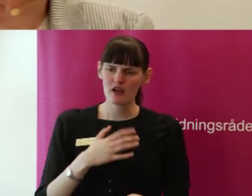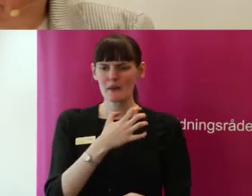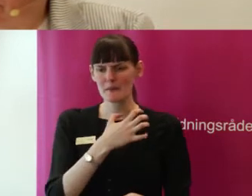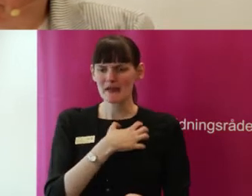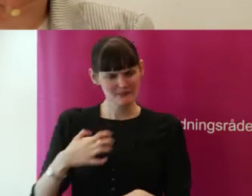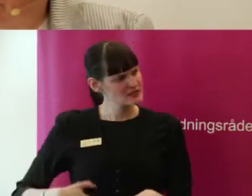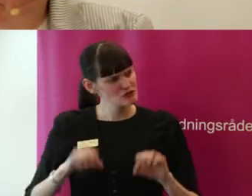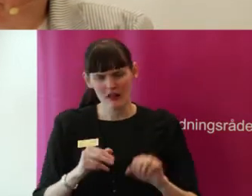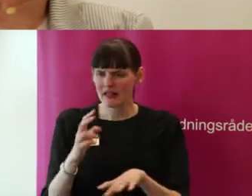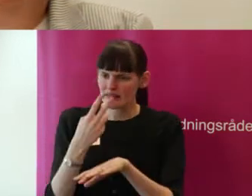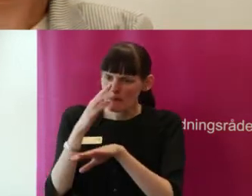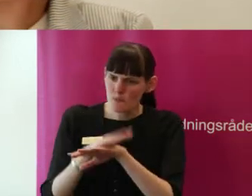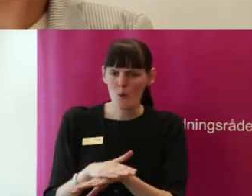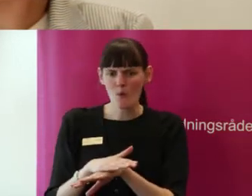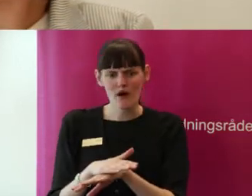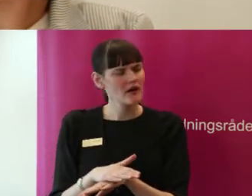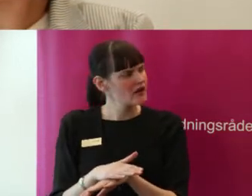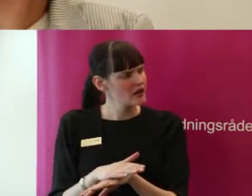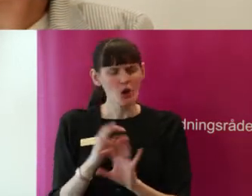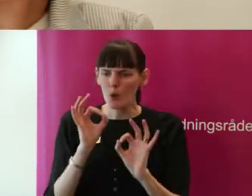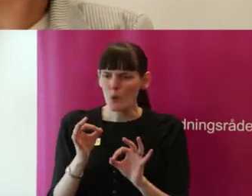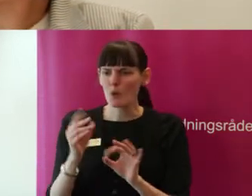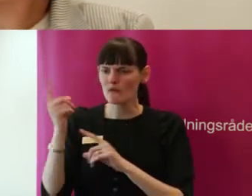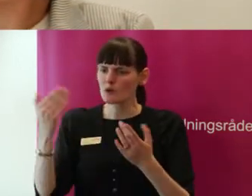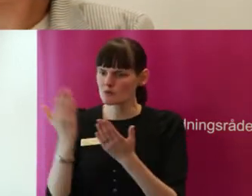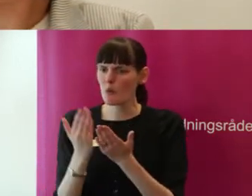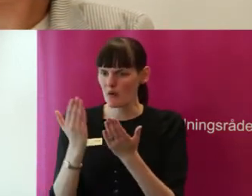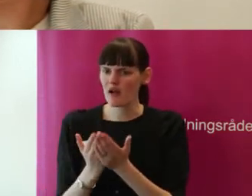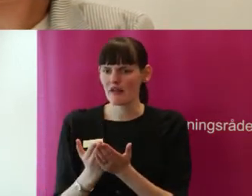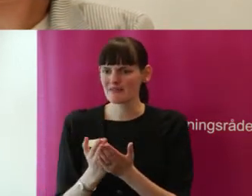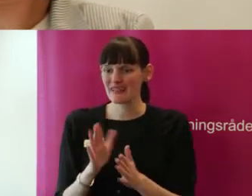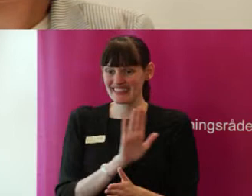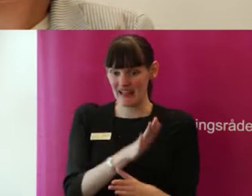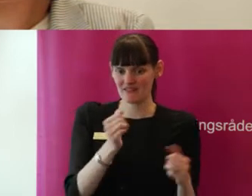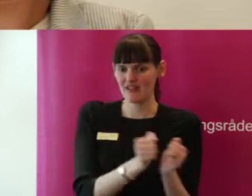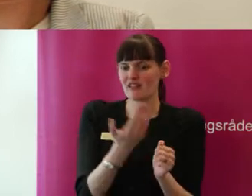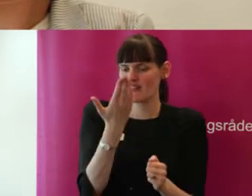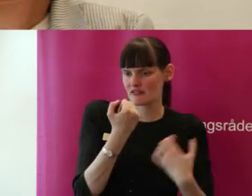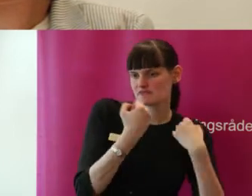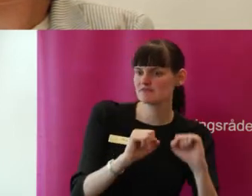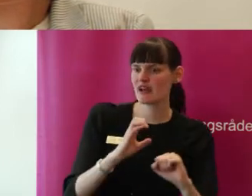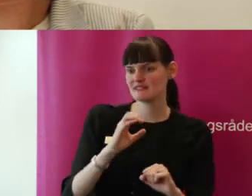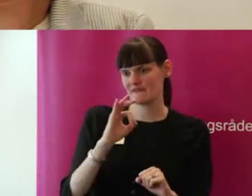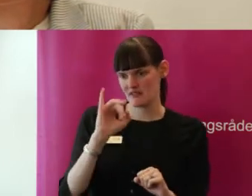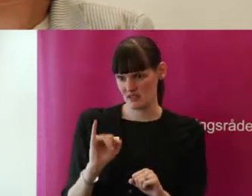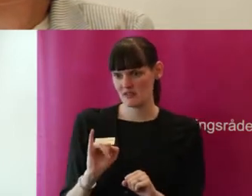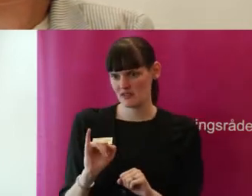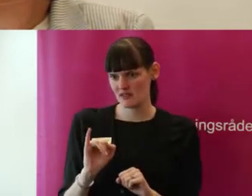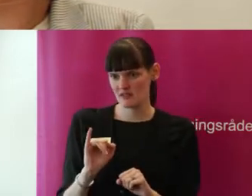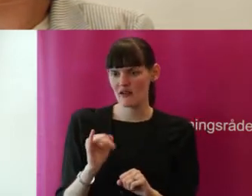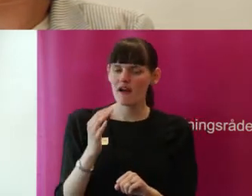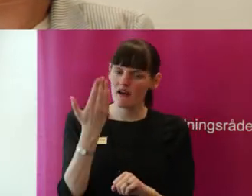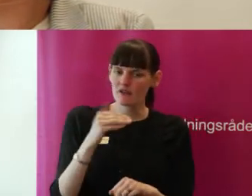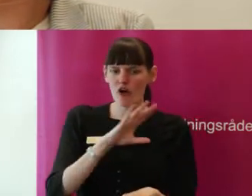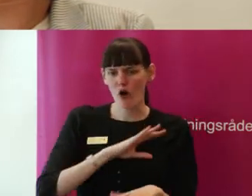samhällsstödsmodell där var folkhögskolan med sin särart fick bedriva SFI, fick bedriva grundläggande vux utan